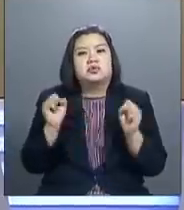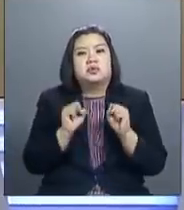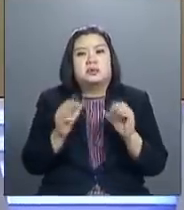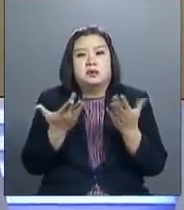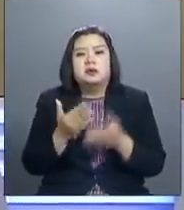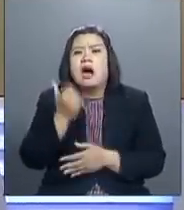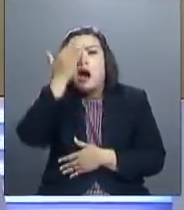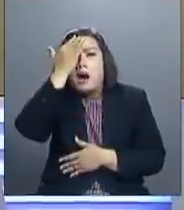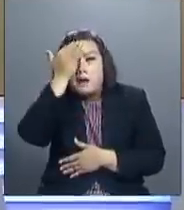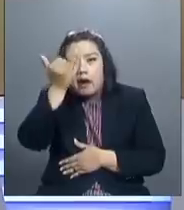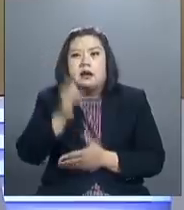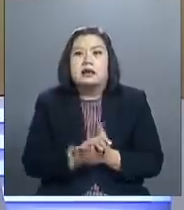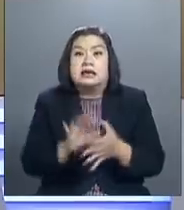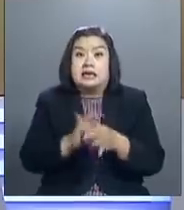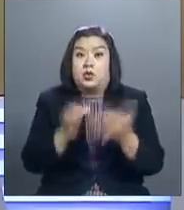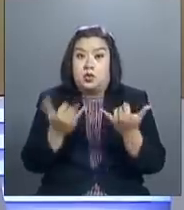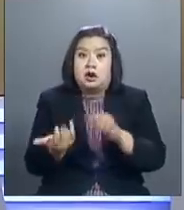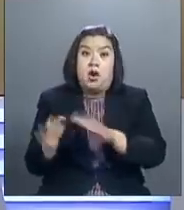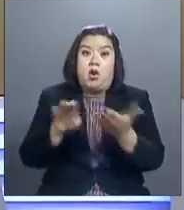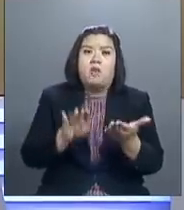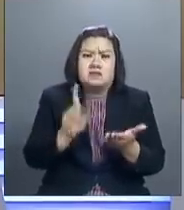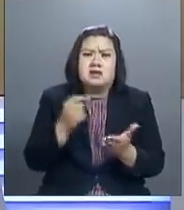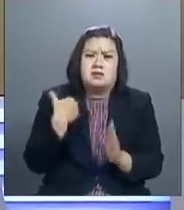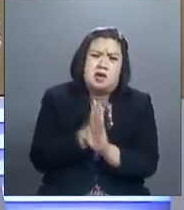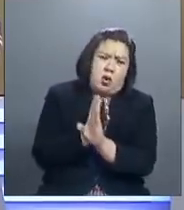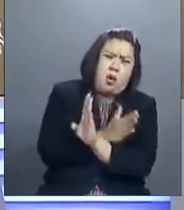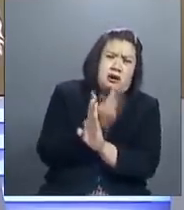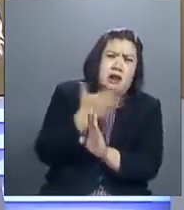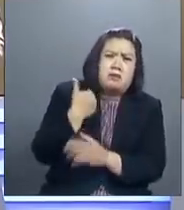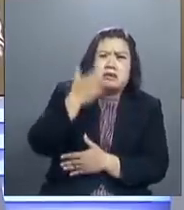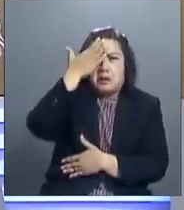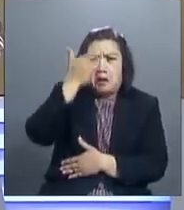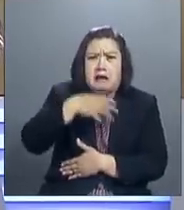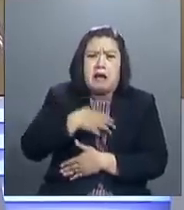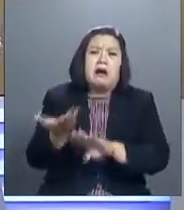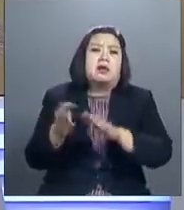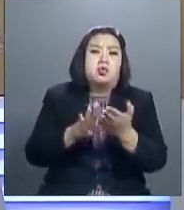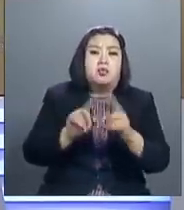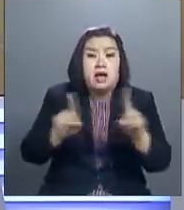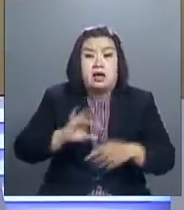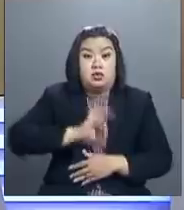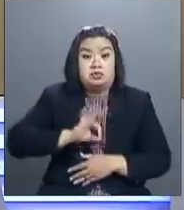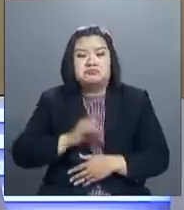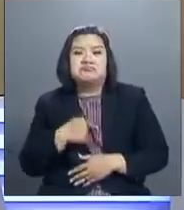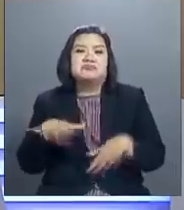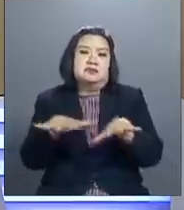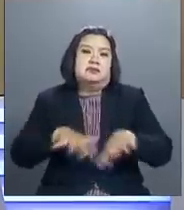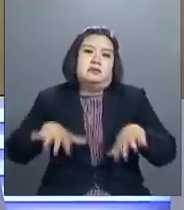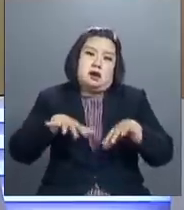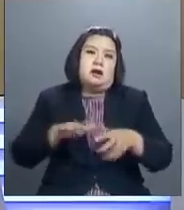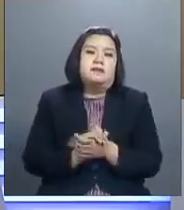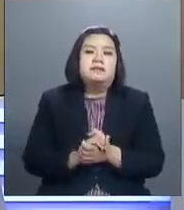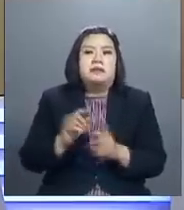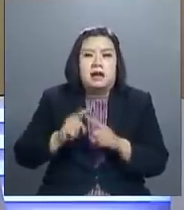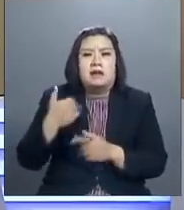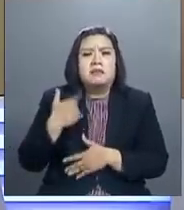มีเหตุผลเรื่องของการยุบพรรคอยู่ตั้งแต่ต้นอยู่แล้วนะคะก็เลยไม่ได้รู้สึกหวั่นไหวแต่ว่าเกมนี้ค่ะมีอีกเหตุผลหนึ่ง